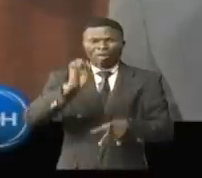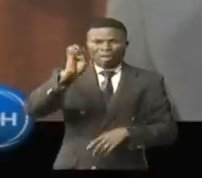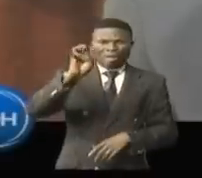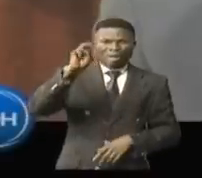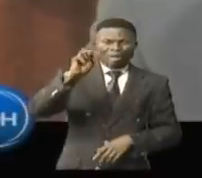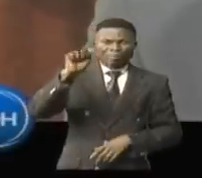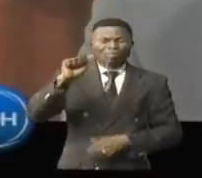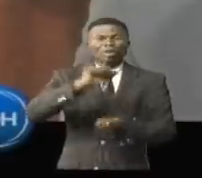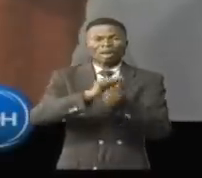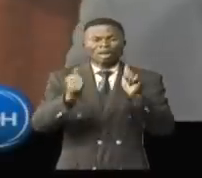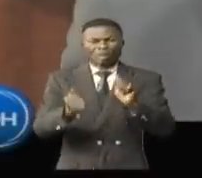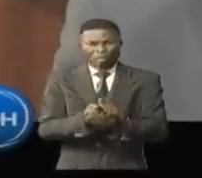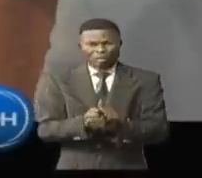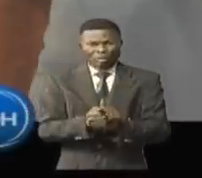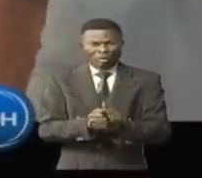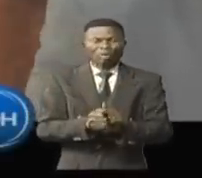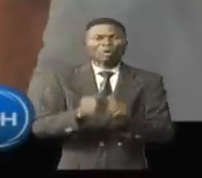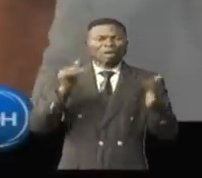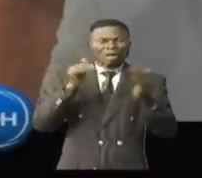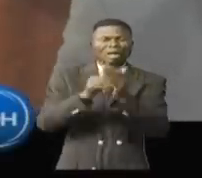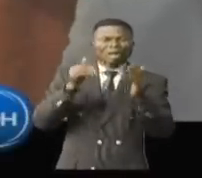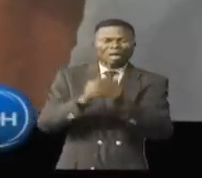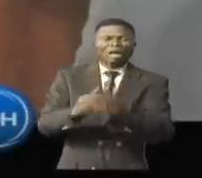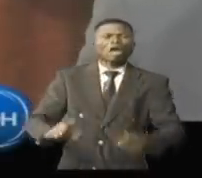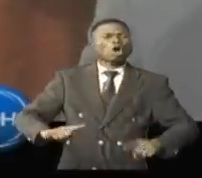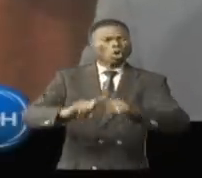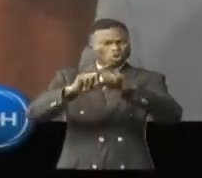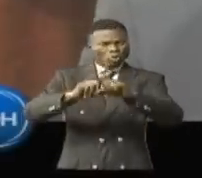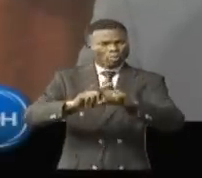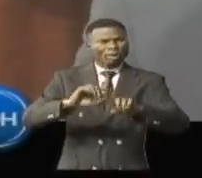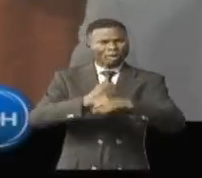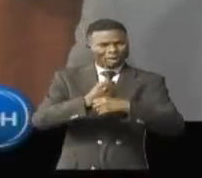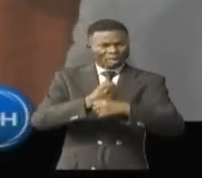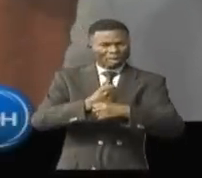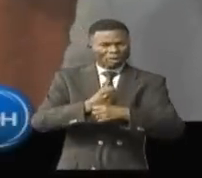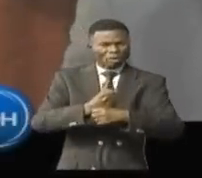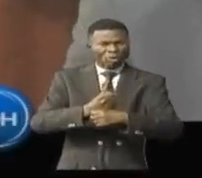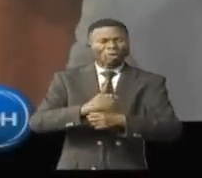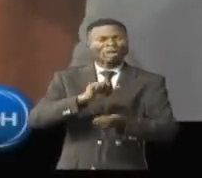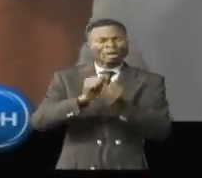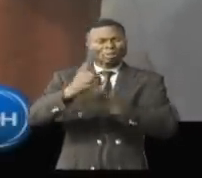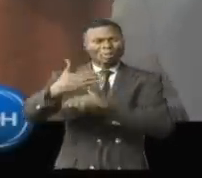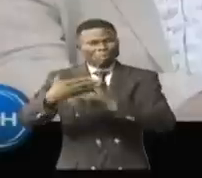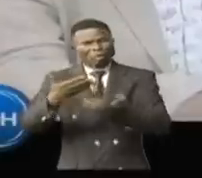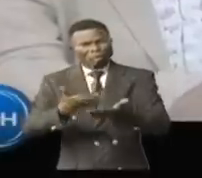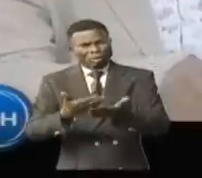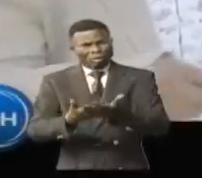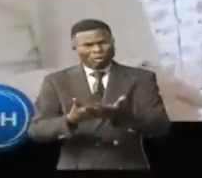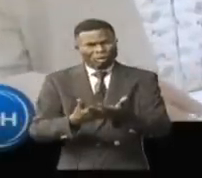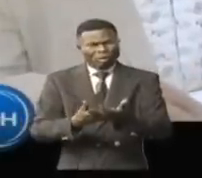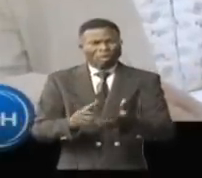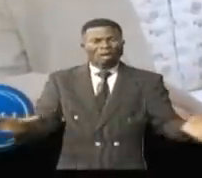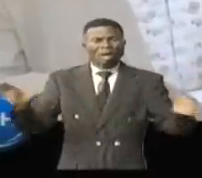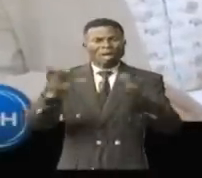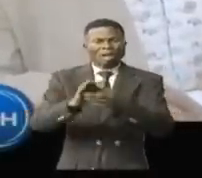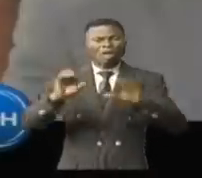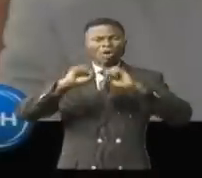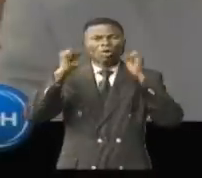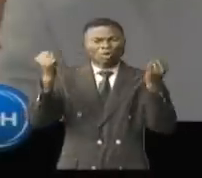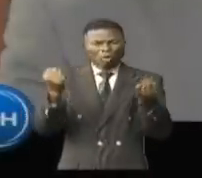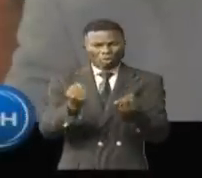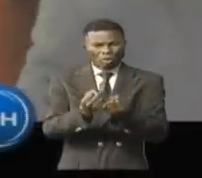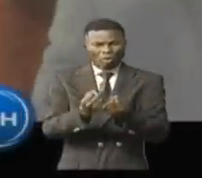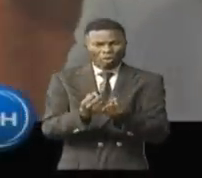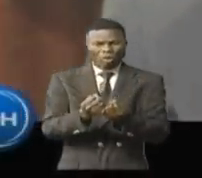Les problèmes et les années conflictuelles qui constitue un frein au rapprochement, c'est-à-dire la cohésion sociale, ABM